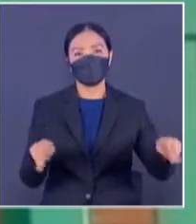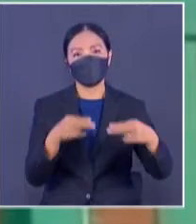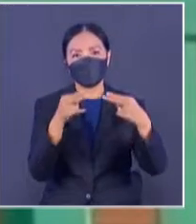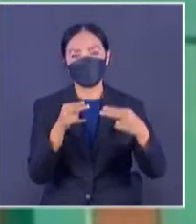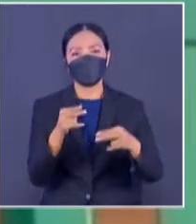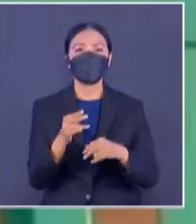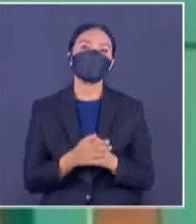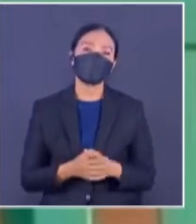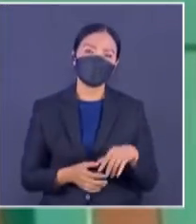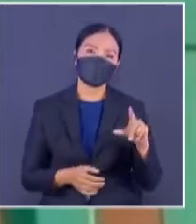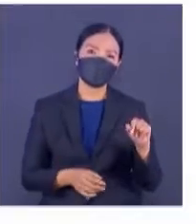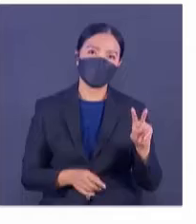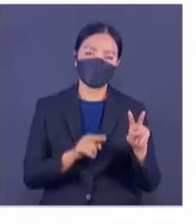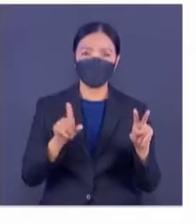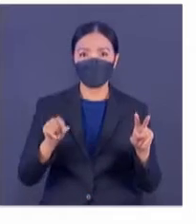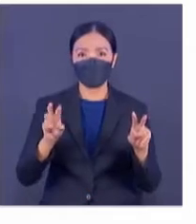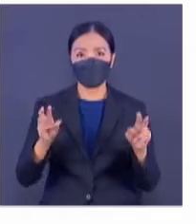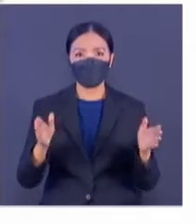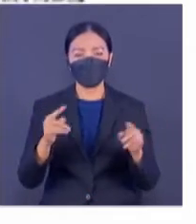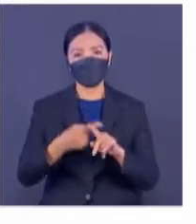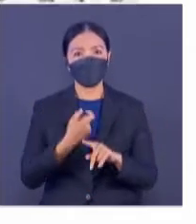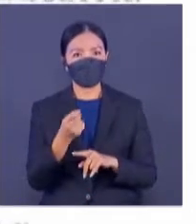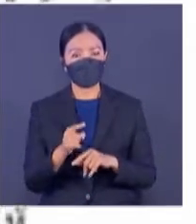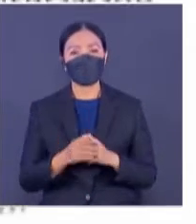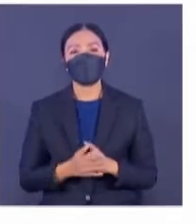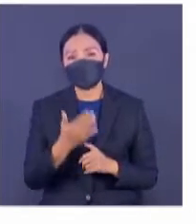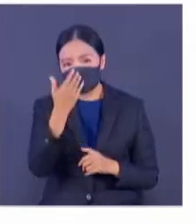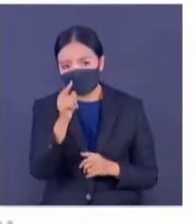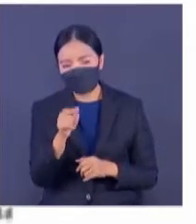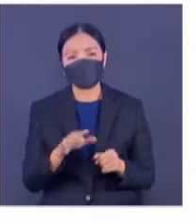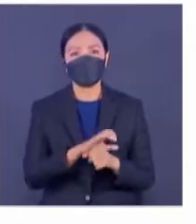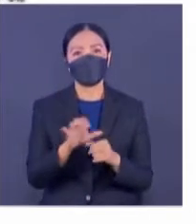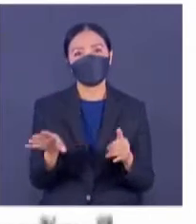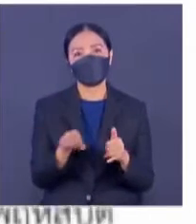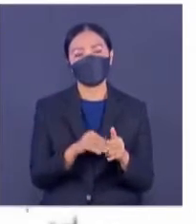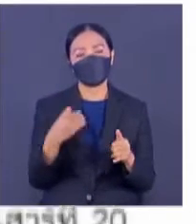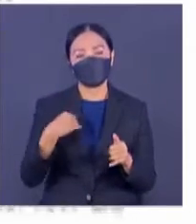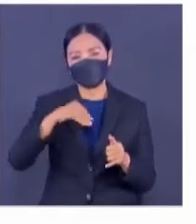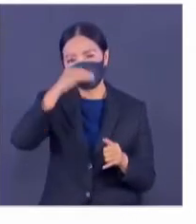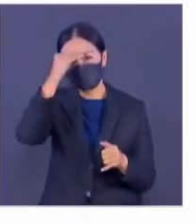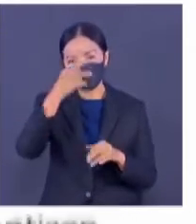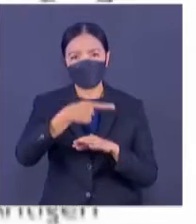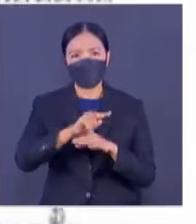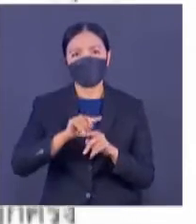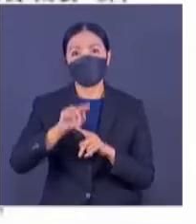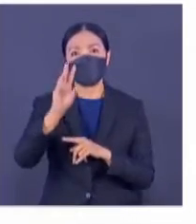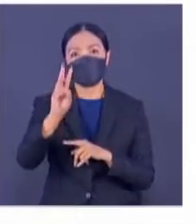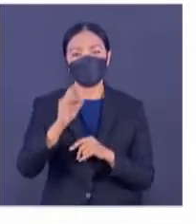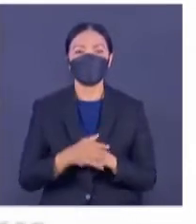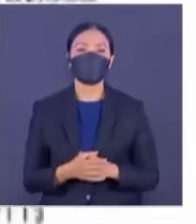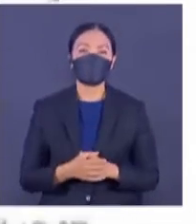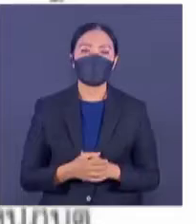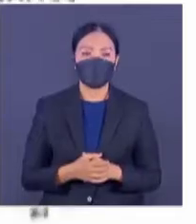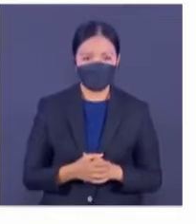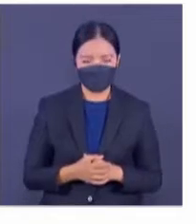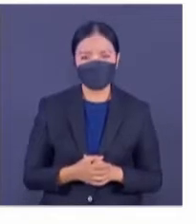ลน์ตั้งแต่22ถึง26พฤศจิกายนนะครับหลังจากที่พบว่านักเรียนหญิงชั้นประถมศึกษาปีที่6ติดเชื้อโควิด-19